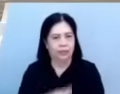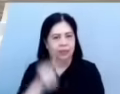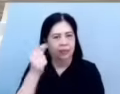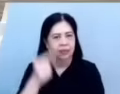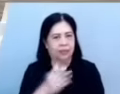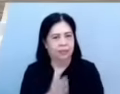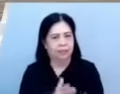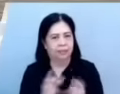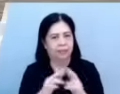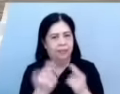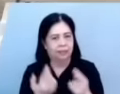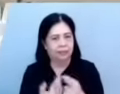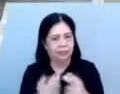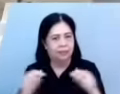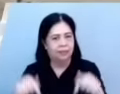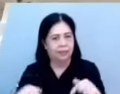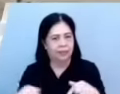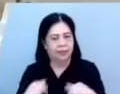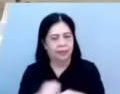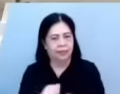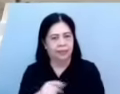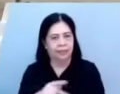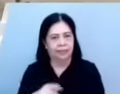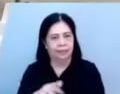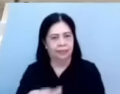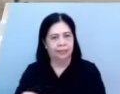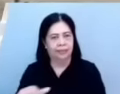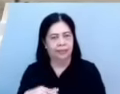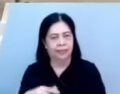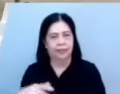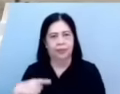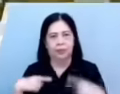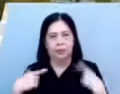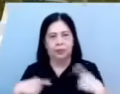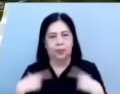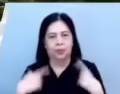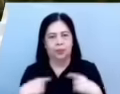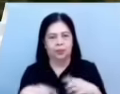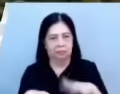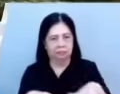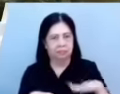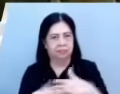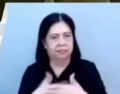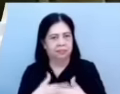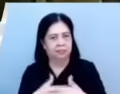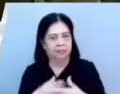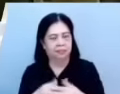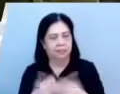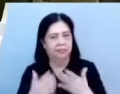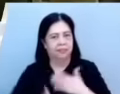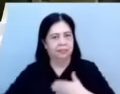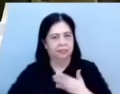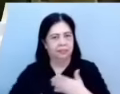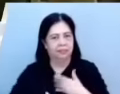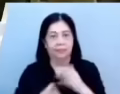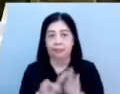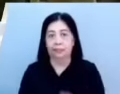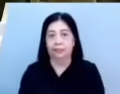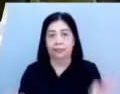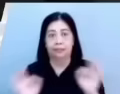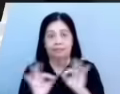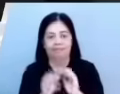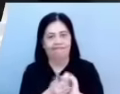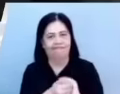nila ay dito naman sa bahagi ng Laguna nagmula. Kaya higit to sa pagsasaya, mahalaga raw ang bonding